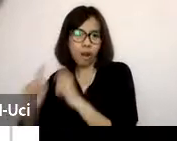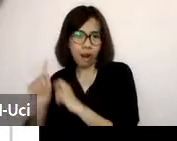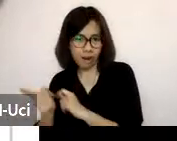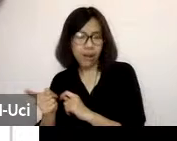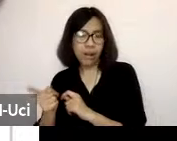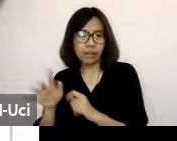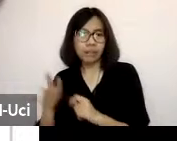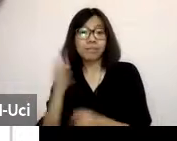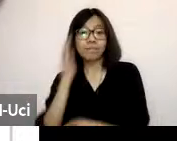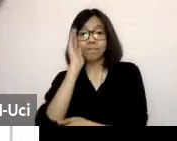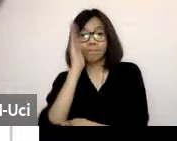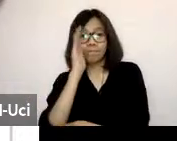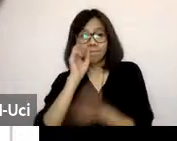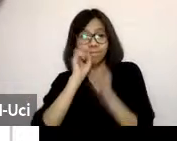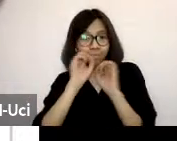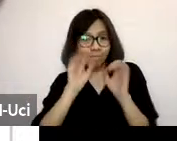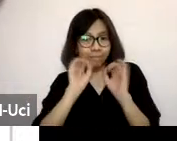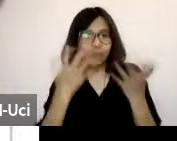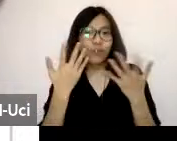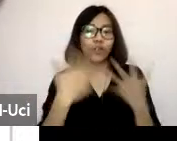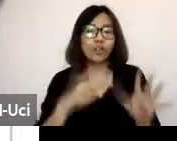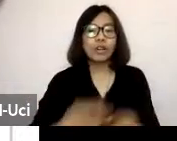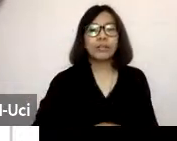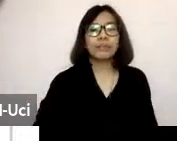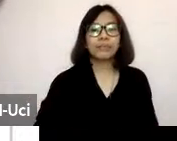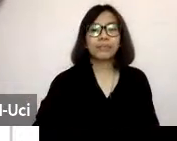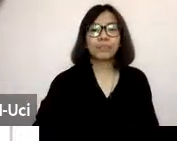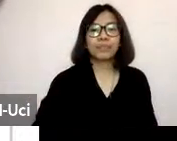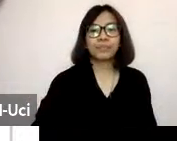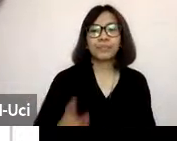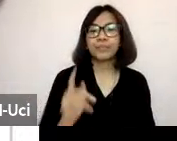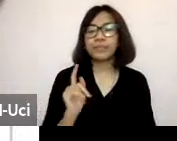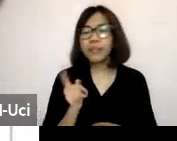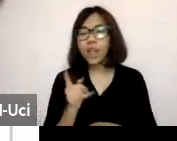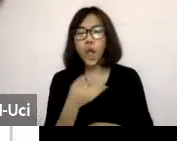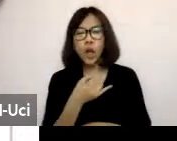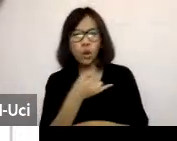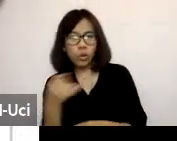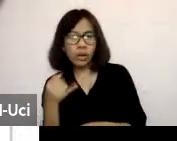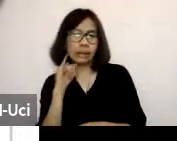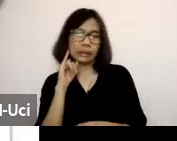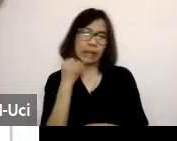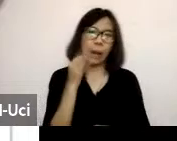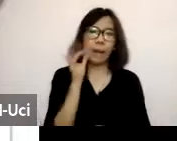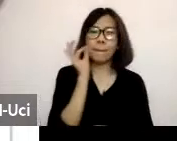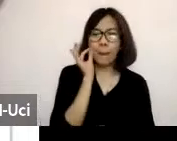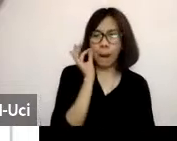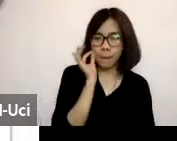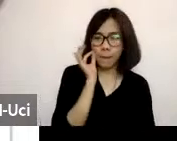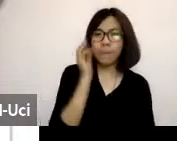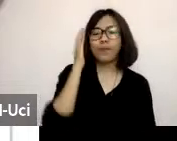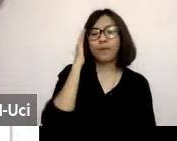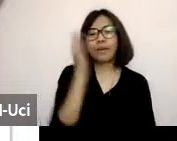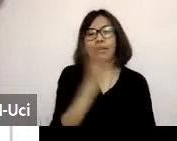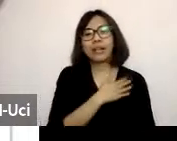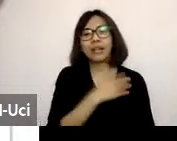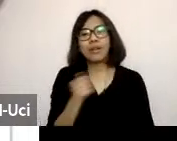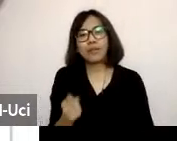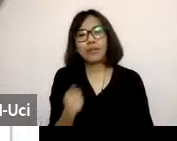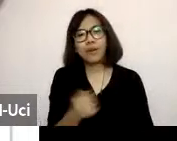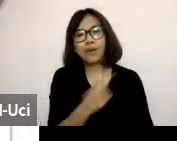dari kami mudah-mudahan bermanfaat kurang lebihnya kalian apa mohon maaf glider peperangan Assalamualaikum